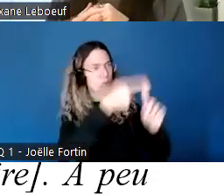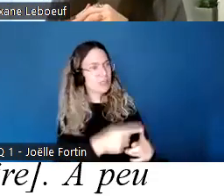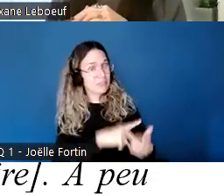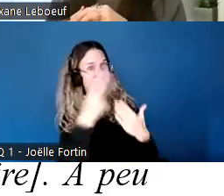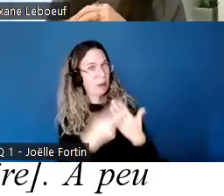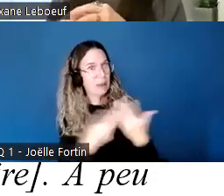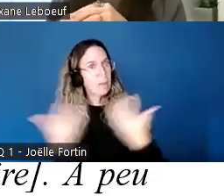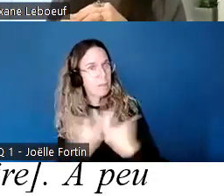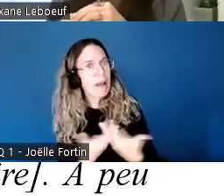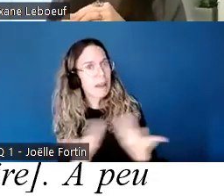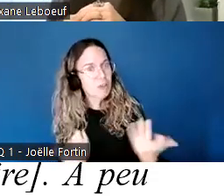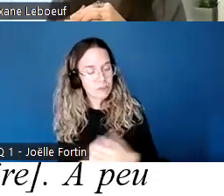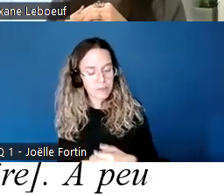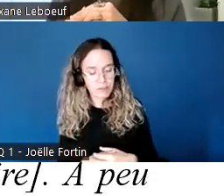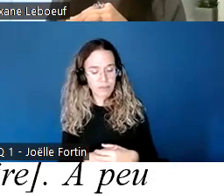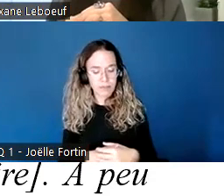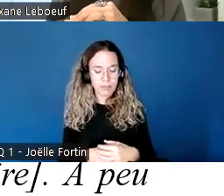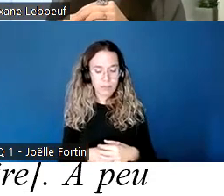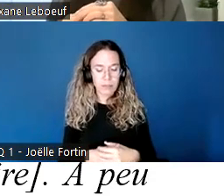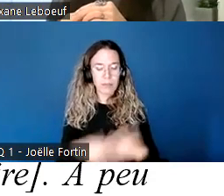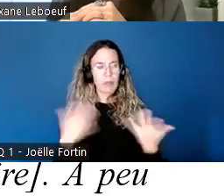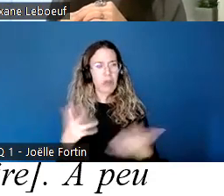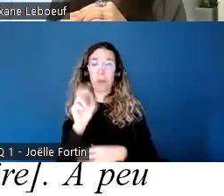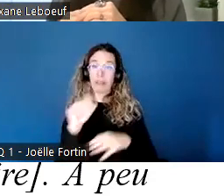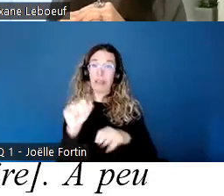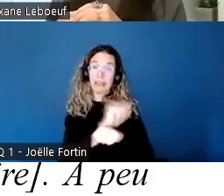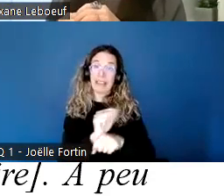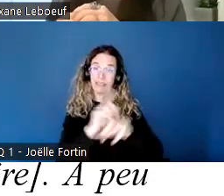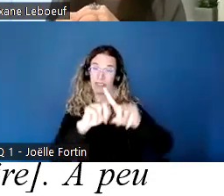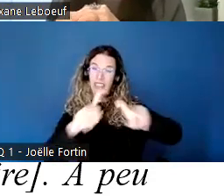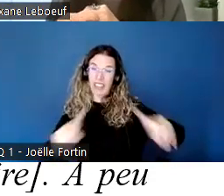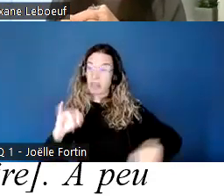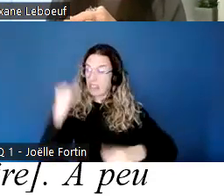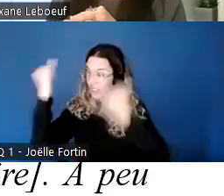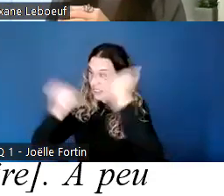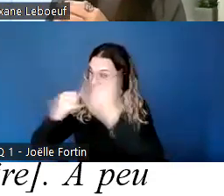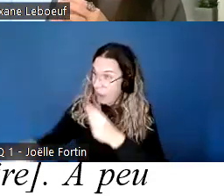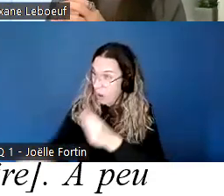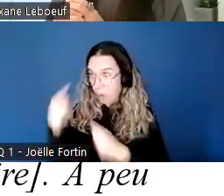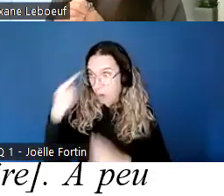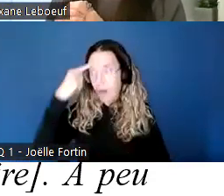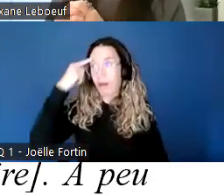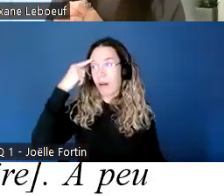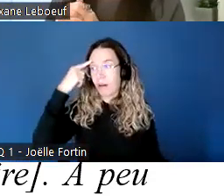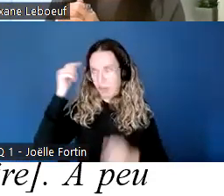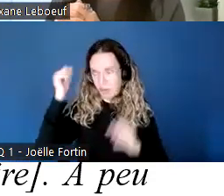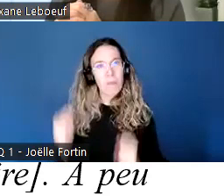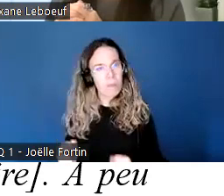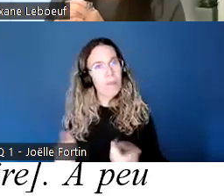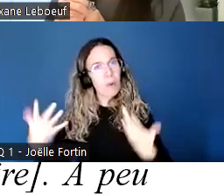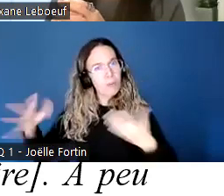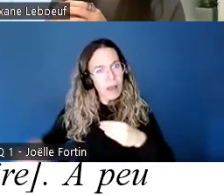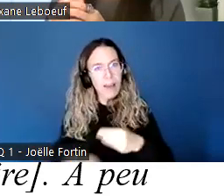programme. Tout ça pour vous dire qu'on a une trentaine d'activités, mais quand les gens ont des idées spontanées, ils peuvent aussi les